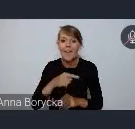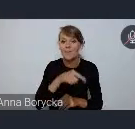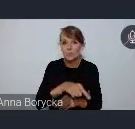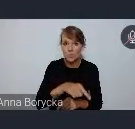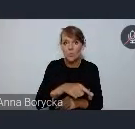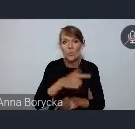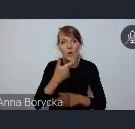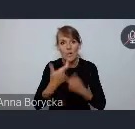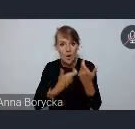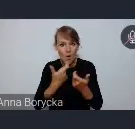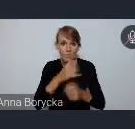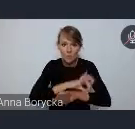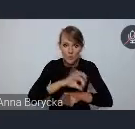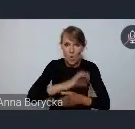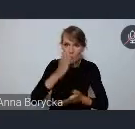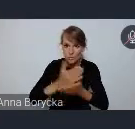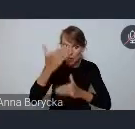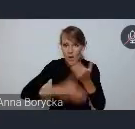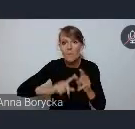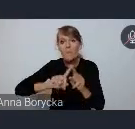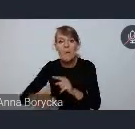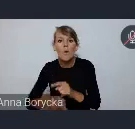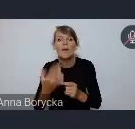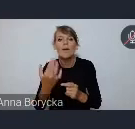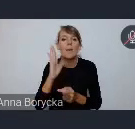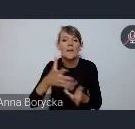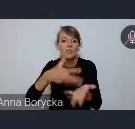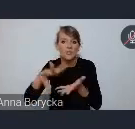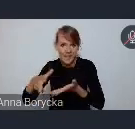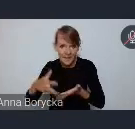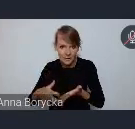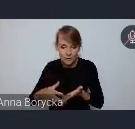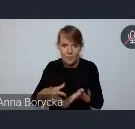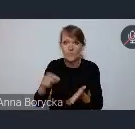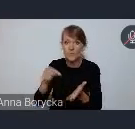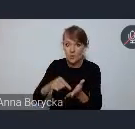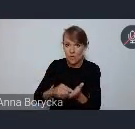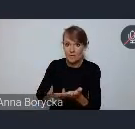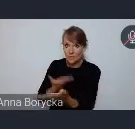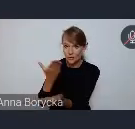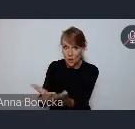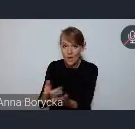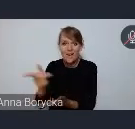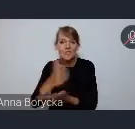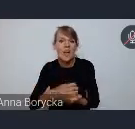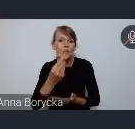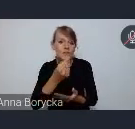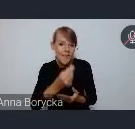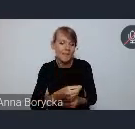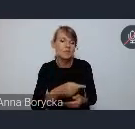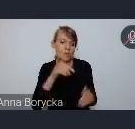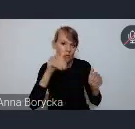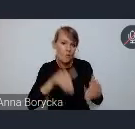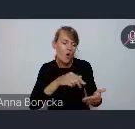realizacji projektu. Dlatego finanse, mając taki wniosek, są w stanie